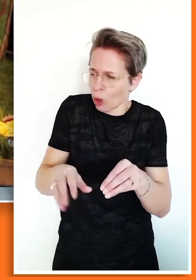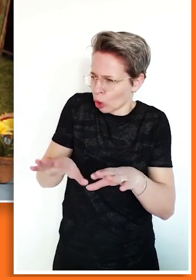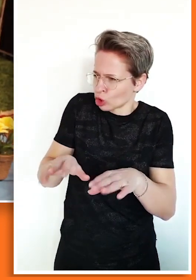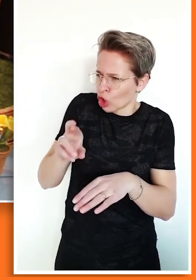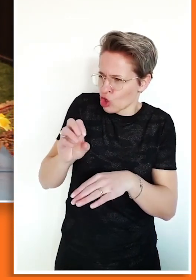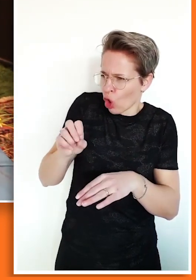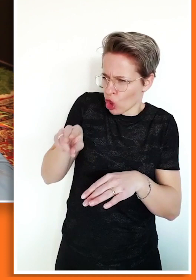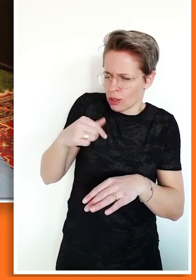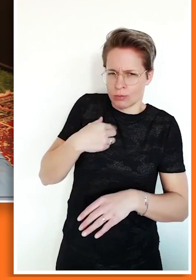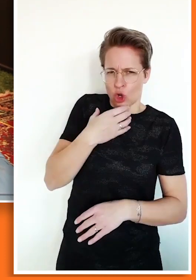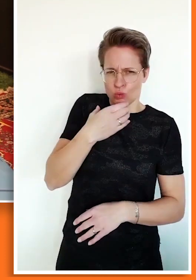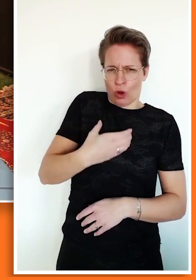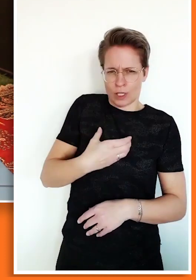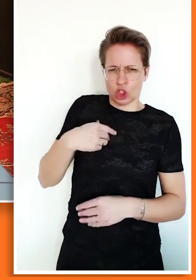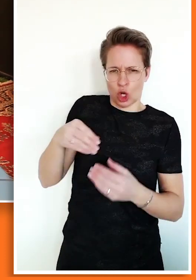Nou, rustig, Ron.